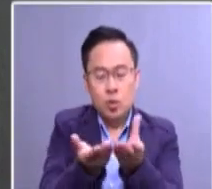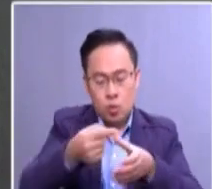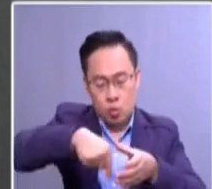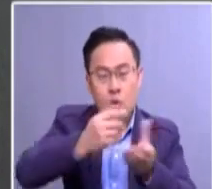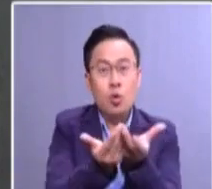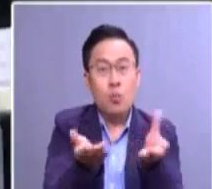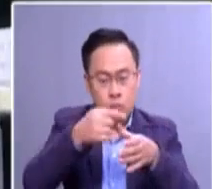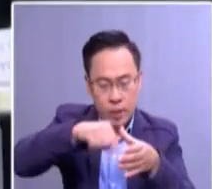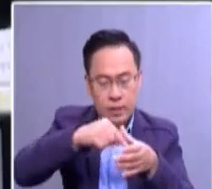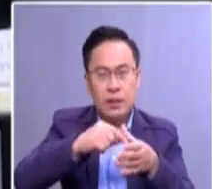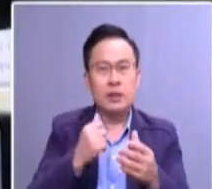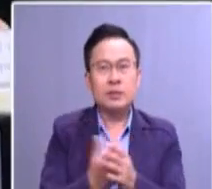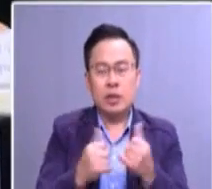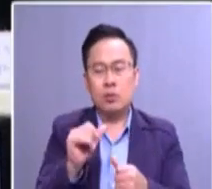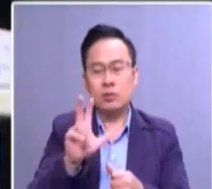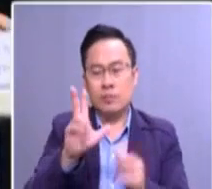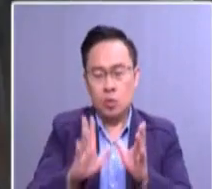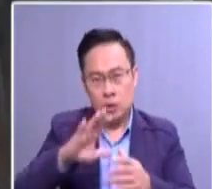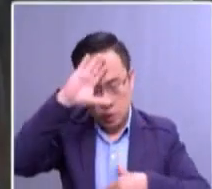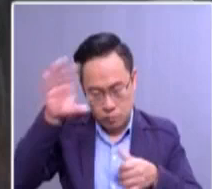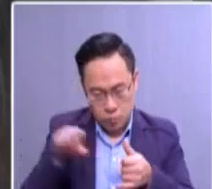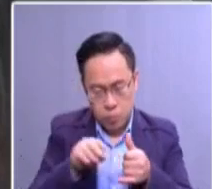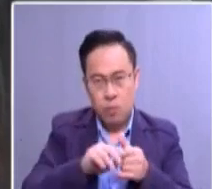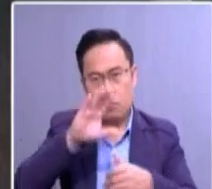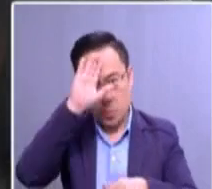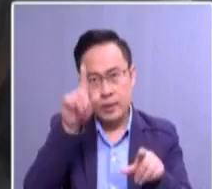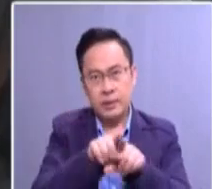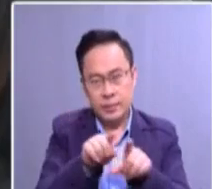คนค่ะเป็นกลุ่มผู้ป่วยที่ใกล้ชิดกับผู้ป่วยเดิมที่กลับมาจากไปศัลยกรรมที่เกาหลีใต้แล้วก็พบว่ามีการติดในครอบครัวใกล้ชิดนะคะรวมแล้วเนี่ยทั้งหมดตอนนี้ยอดเมื่อวาน70 +อีก 5เป็น 75คนนะคะขณะที่สถานการณ์ป่วยนะล่าสุดตอนนี้เห็นบอกว่าที่ยุโรปเนี่ยเพิ่มอัตราสูงขึ้นมากและจีนดูเหมือนจะลดลงแล้วนะคุณผู้ชมตอนนี้ทางคุณหมอก็เลยบอกว่าอาจจะ